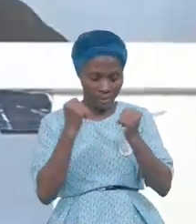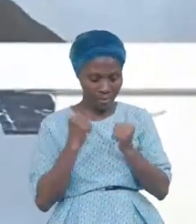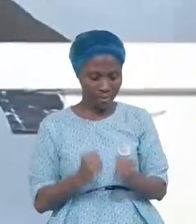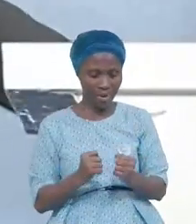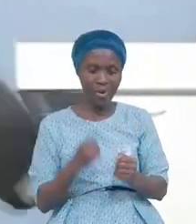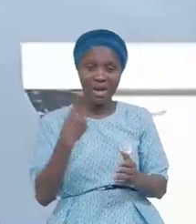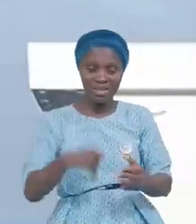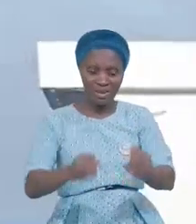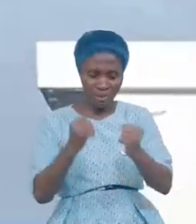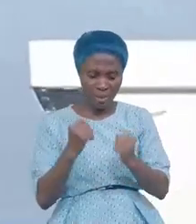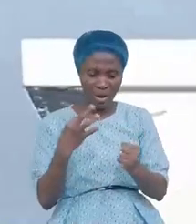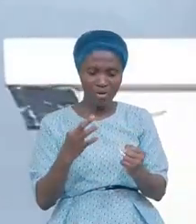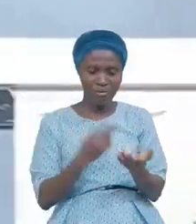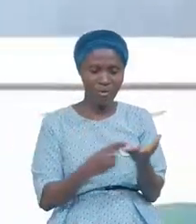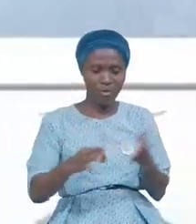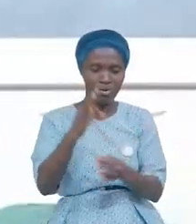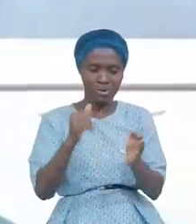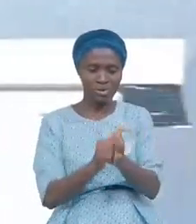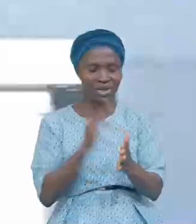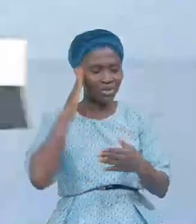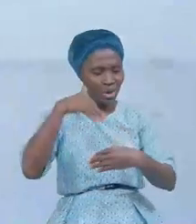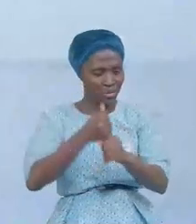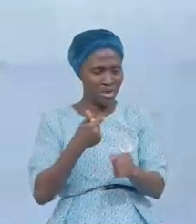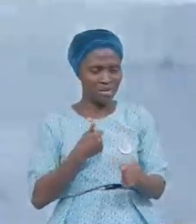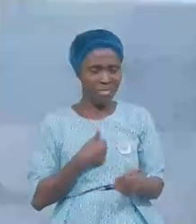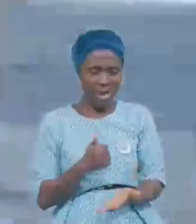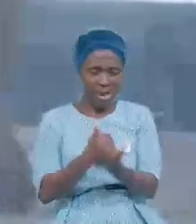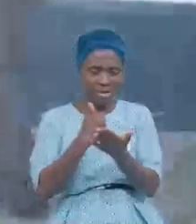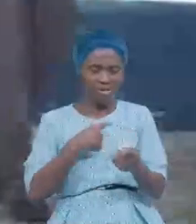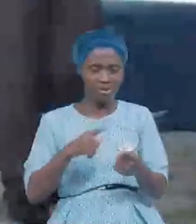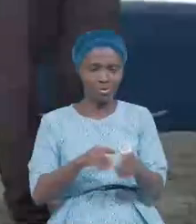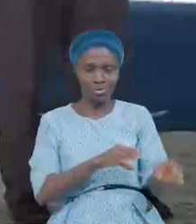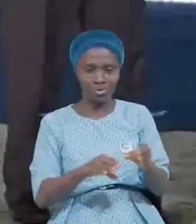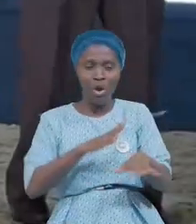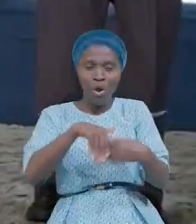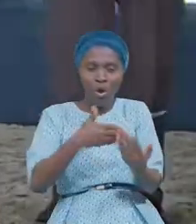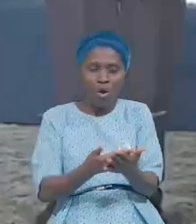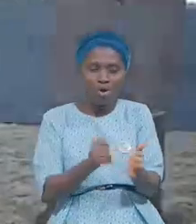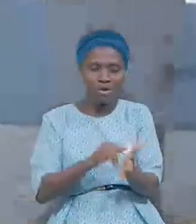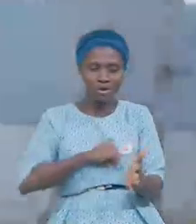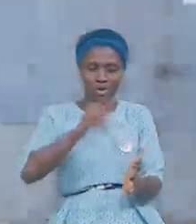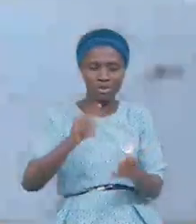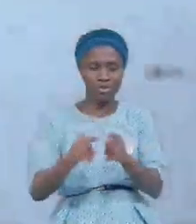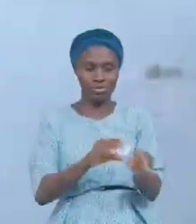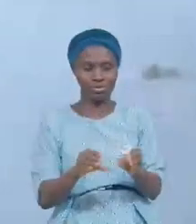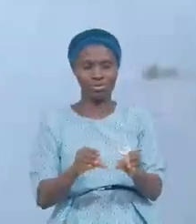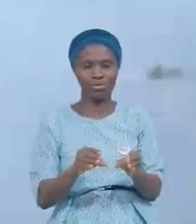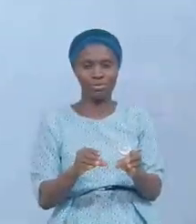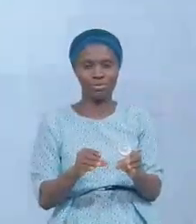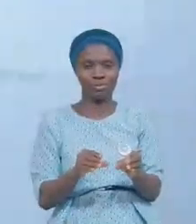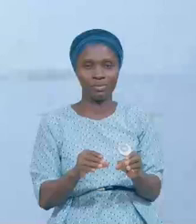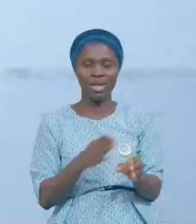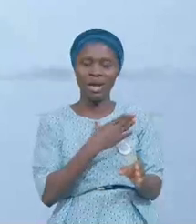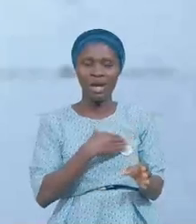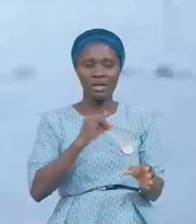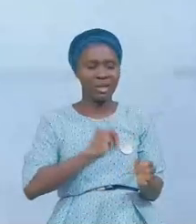la puissance du Saint-Esprit qui m'amènera à accomplir tout ce que je dois accomplir. Et